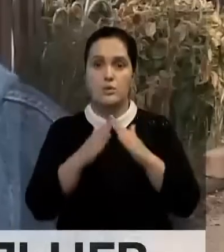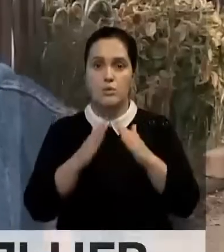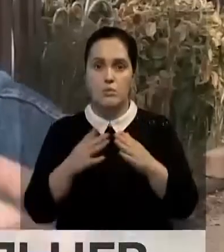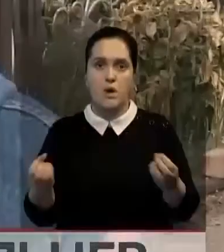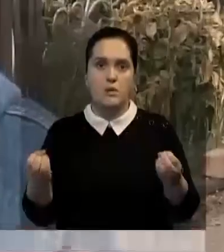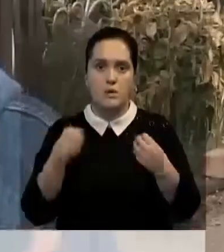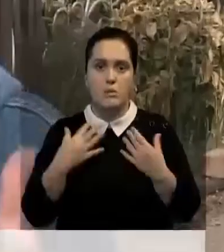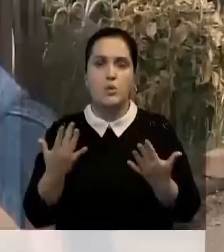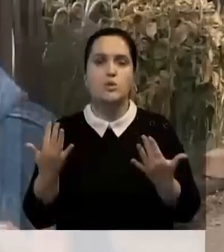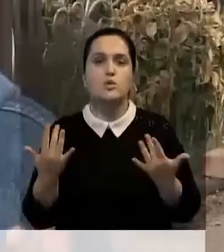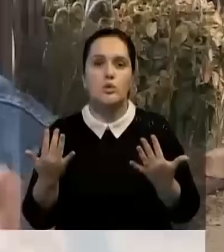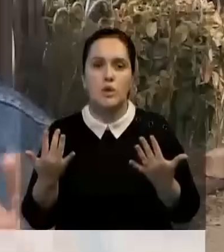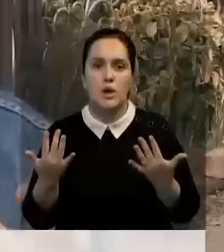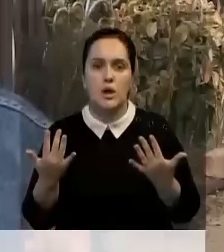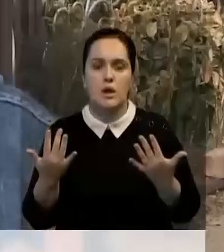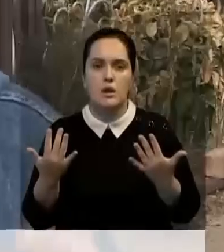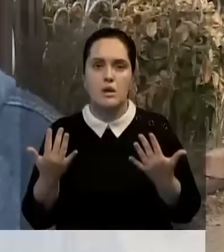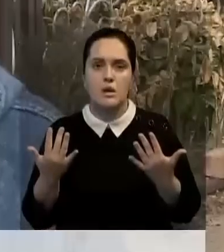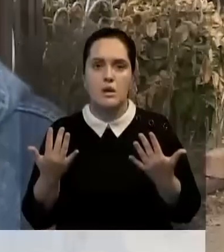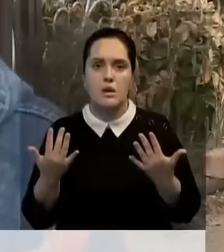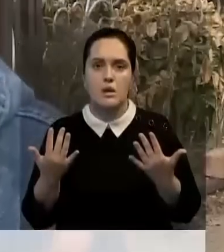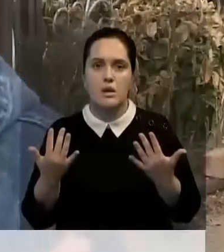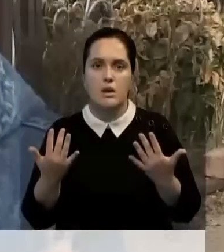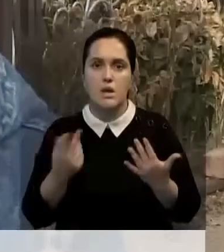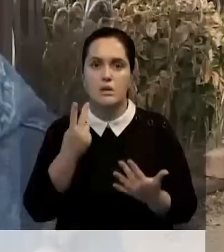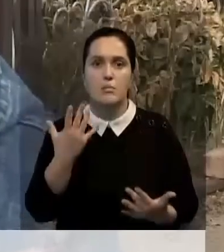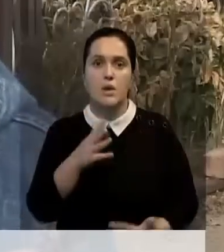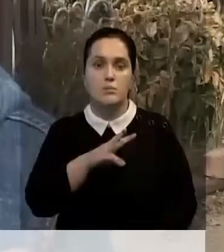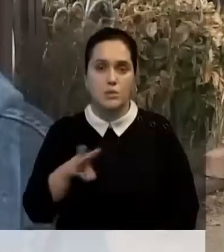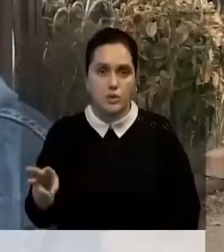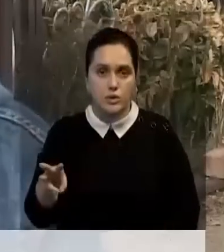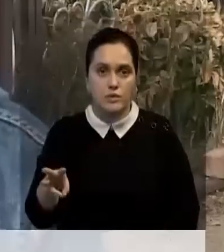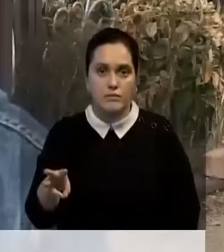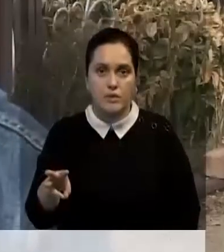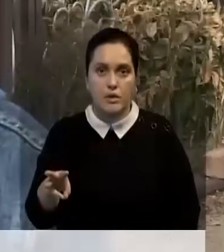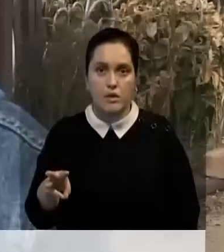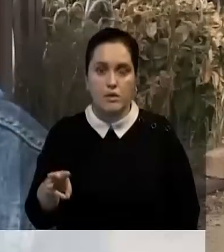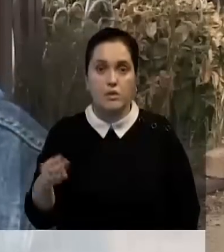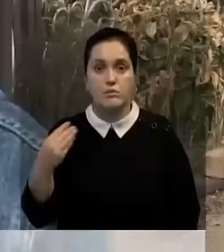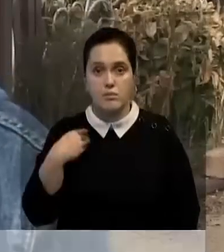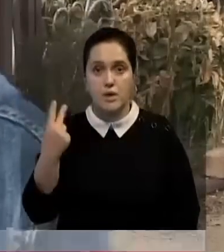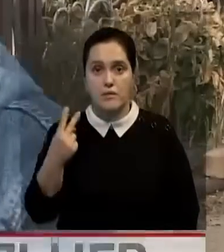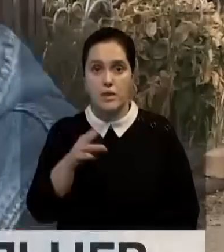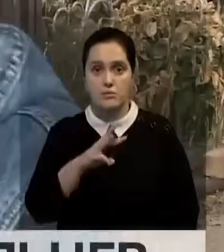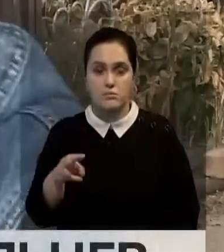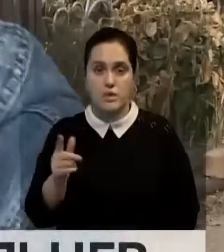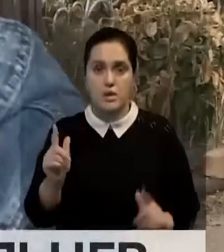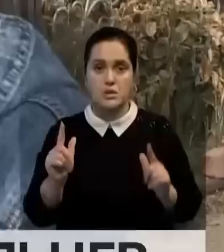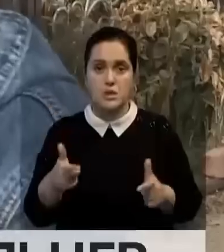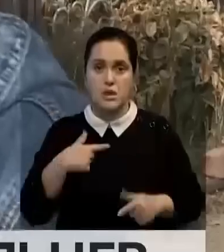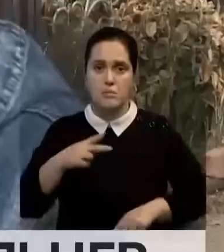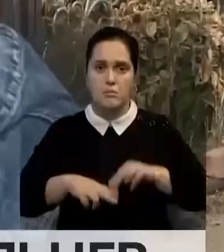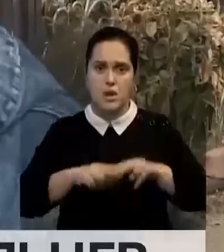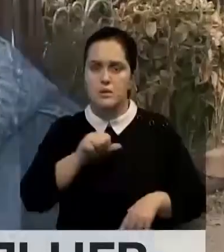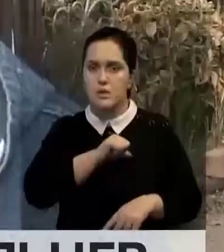отдадут, сколько сказали, нам кто-то озвучил, я не знаю кто, не буду говорить, 25 миллионов. Вот. Пусть нам хотя бы по 20 отдадут. Мы построим себе